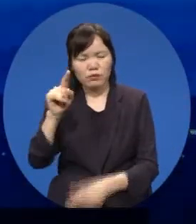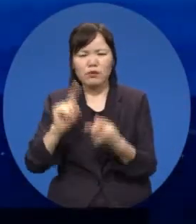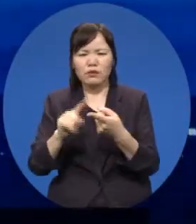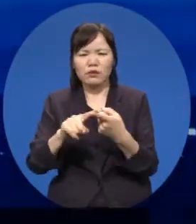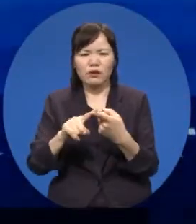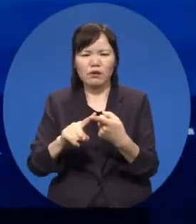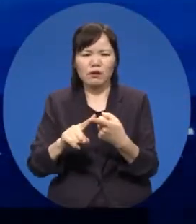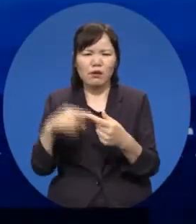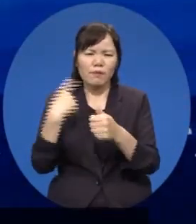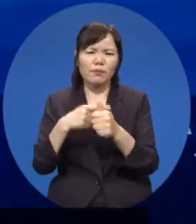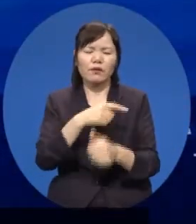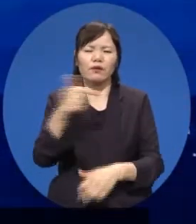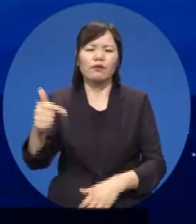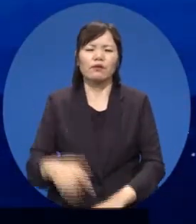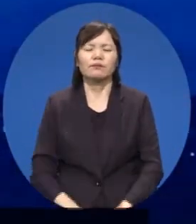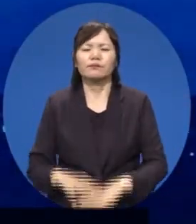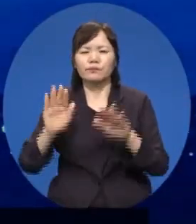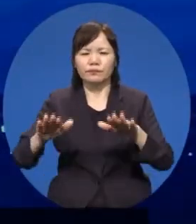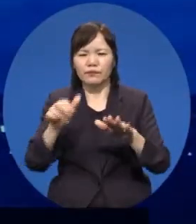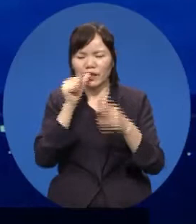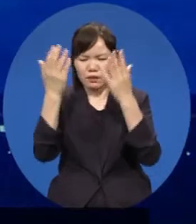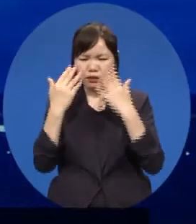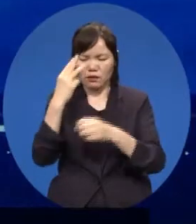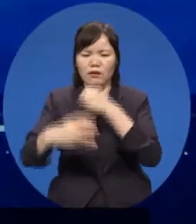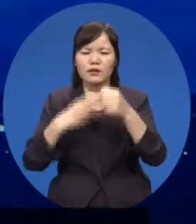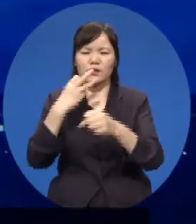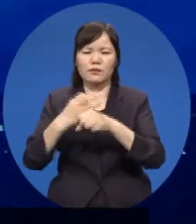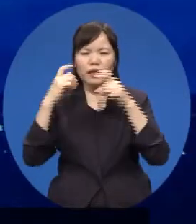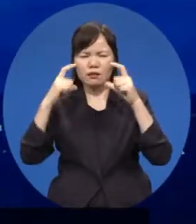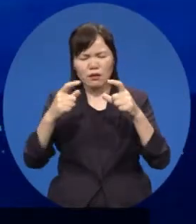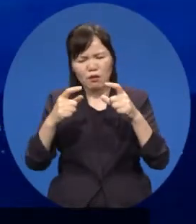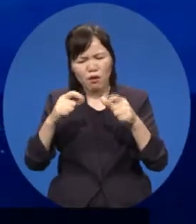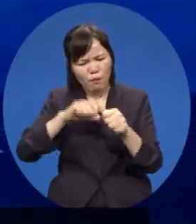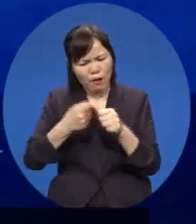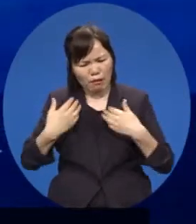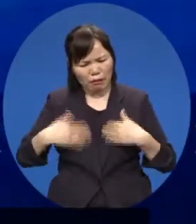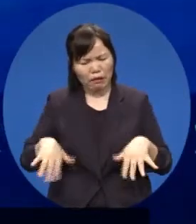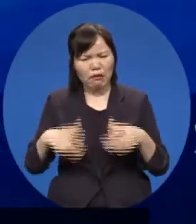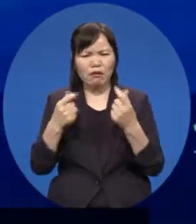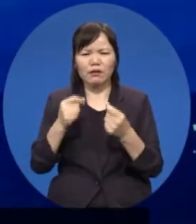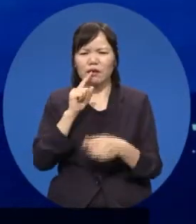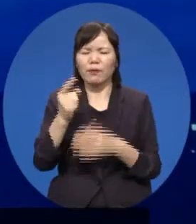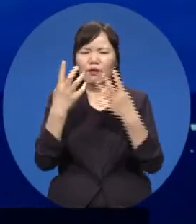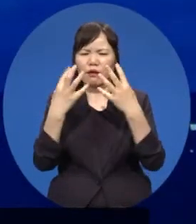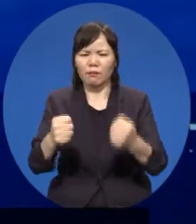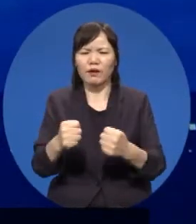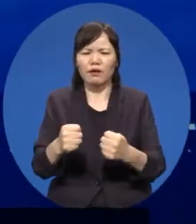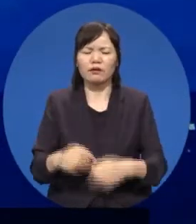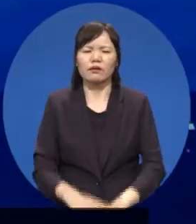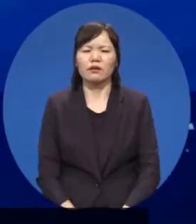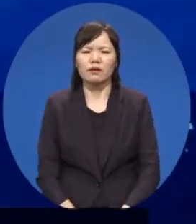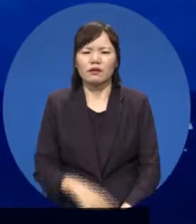상당히 높습니다 그런데 이번에 징역 13년 이라는 사실은 좀 낮은 것이 아니냐라는 그런 얘기가 많이 나오는데 이렇게 형량이